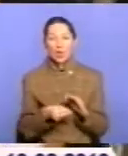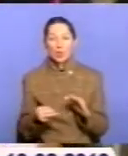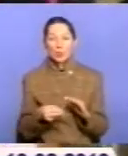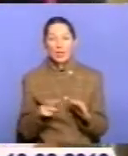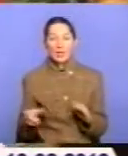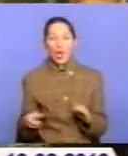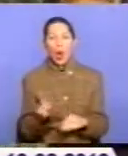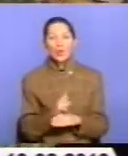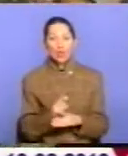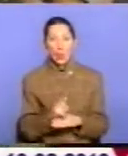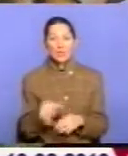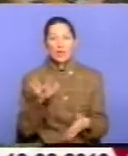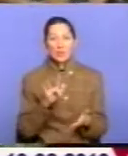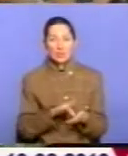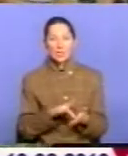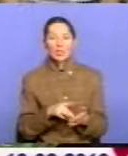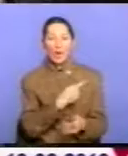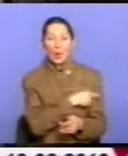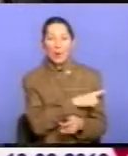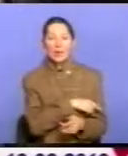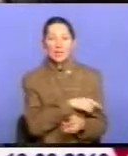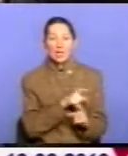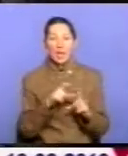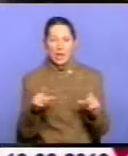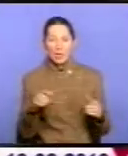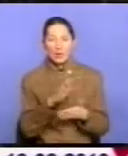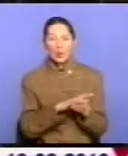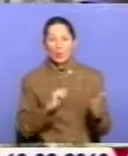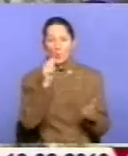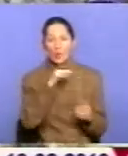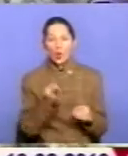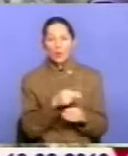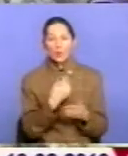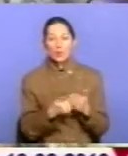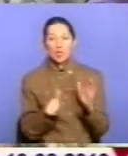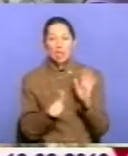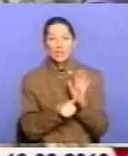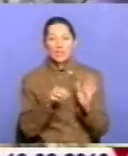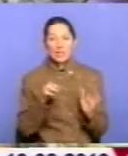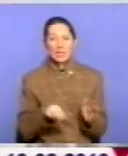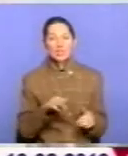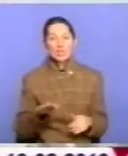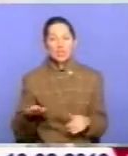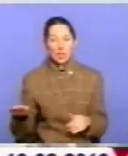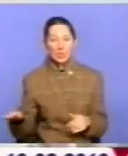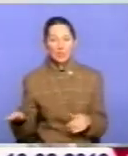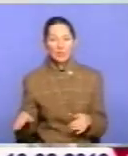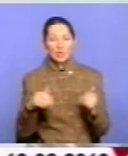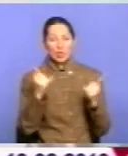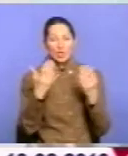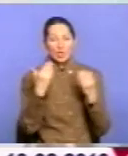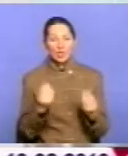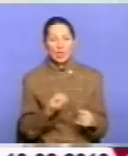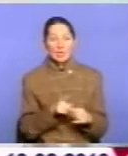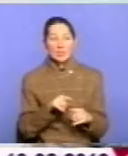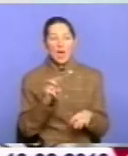У Тернопільській міській комунальній дитячій лікарні протягом року лікують близько 6 тисяч пацієнтів. На сьогоднішній день в